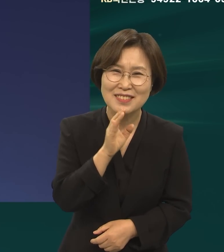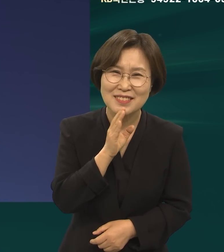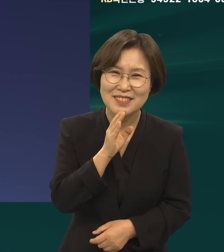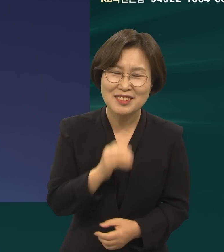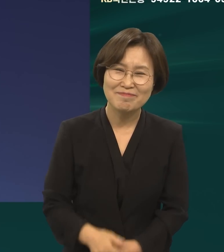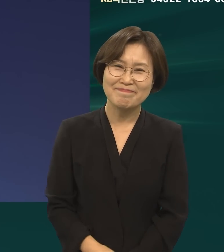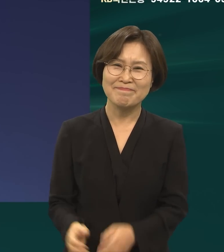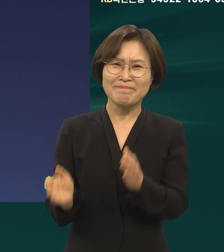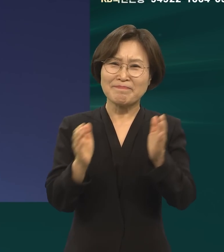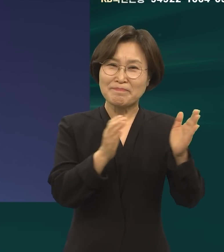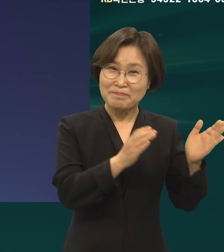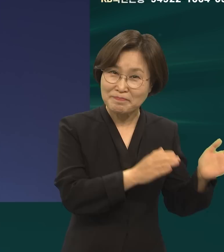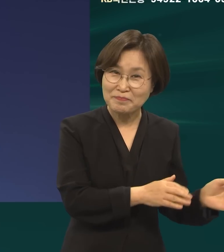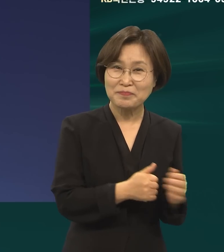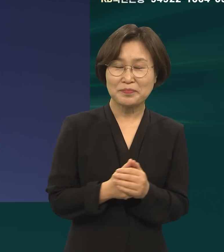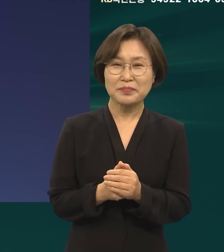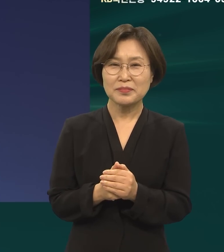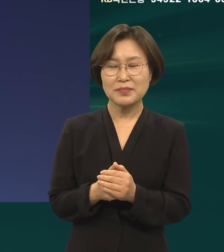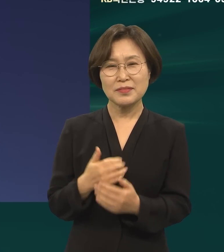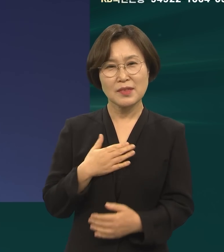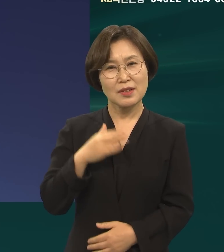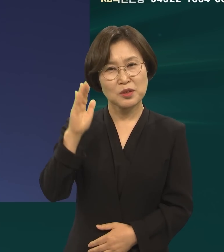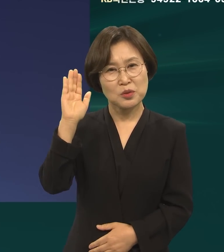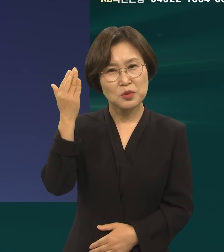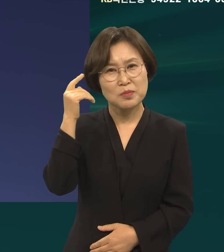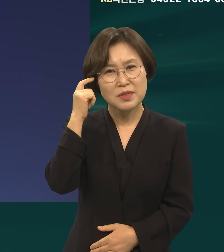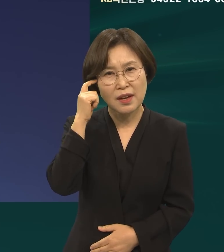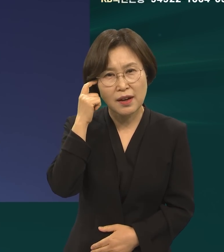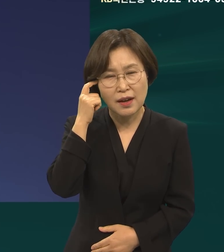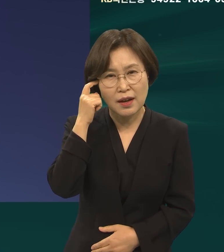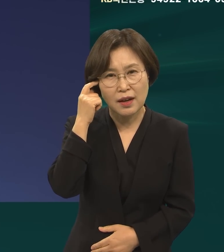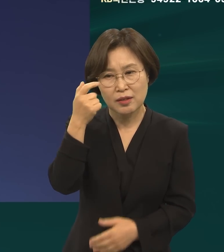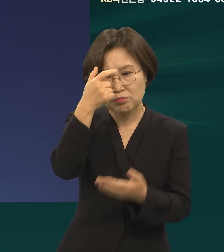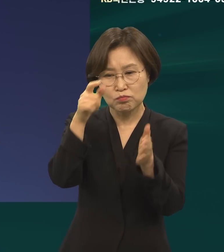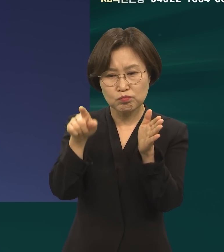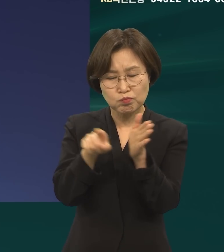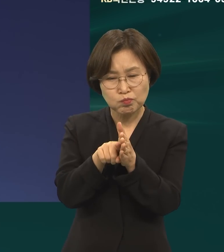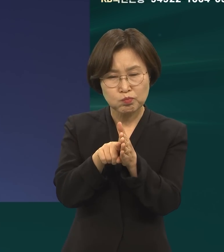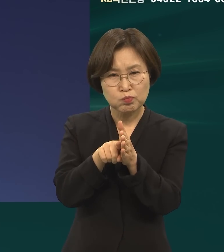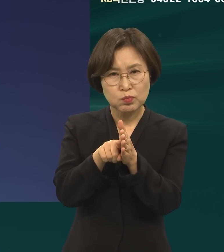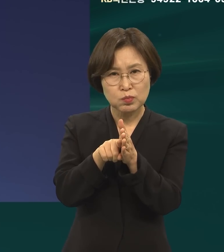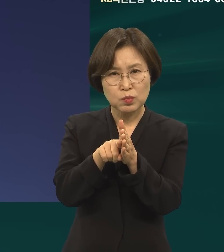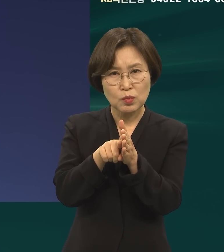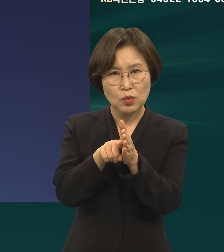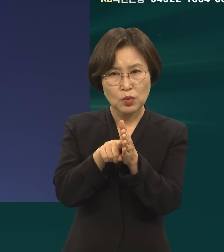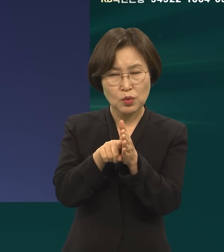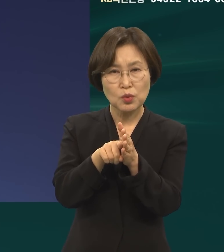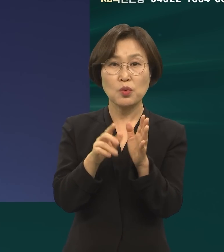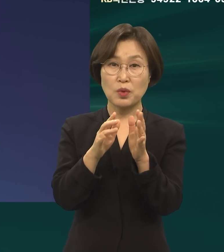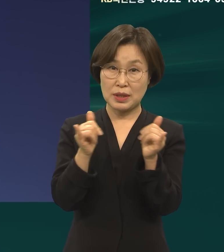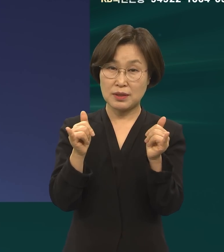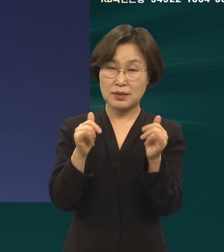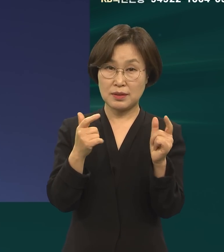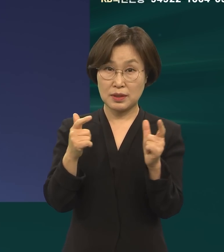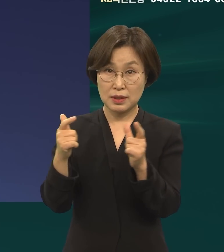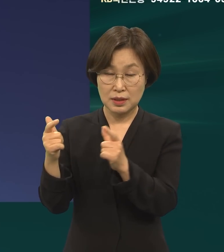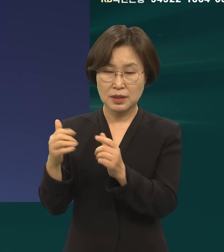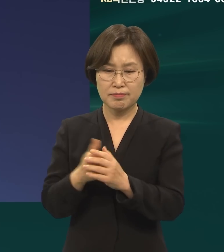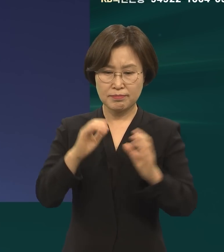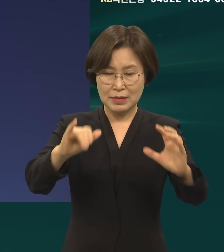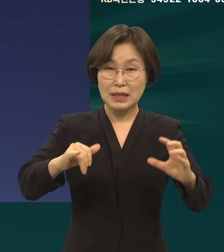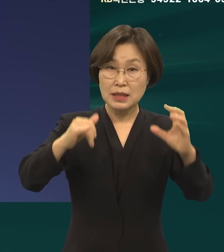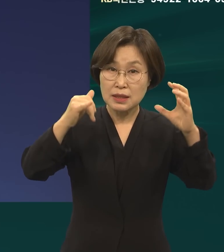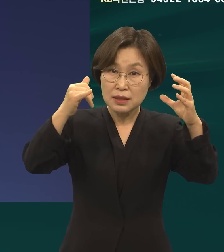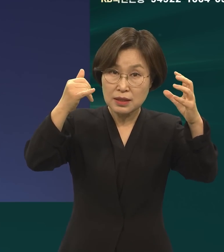저는 요즘에 이런 생각을 합니다. 이 기독교 신앙이, 기독교인들이 이 세상의